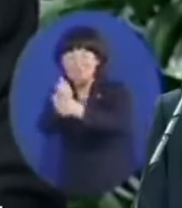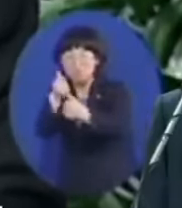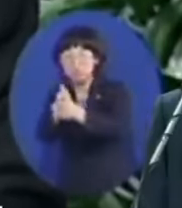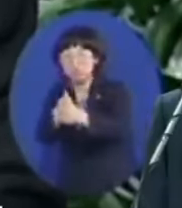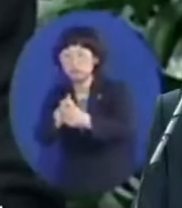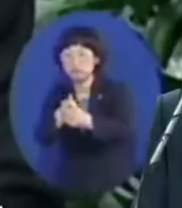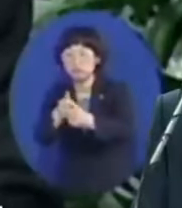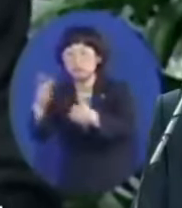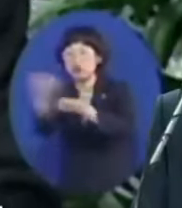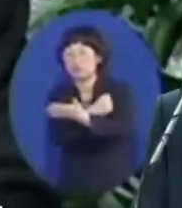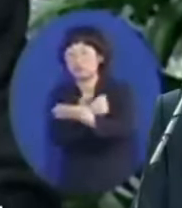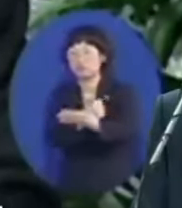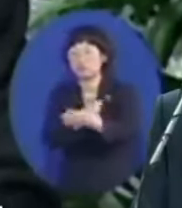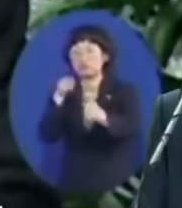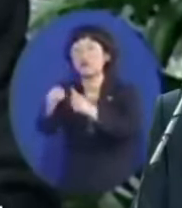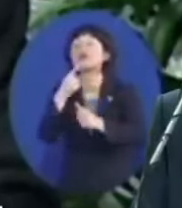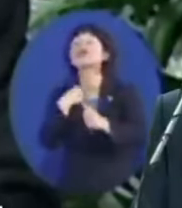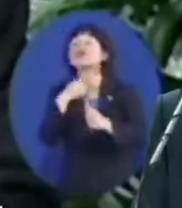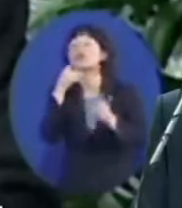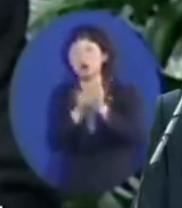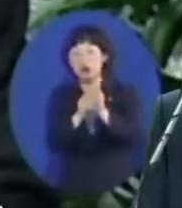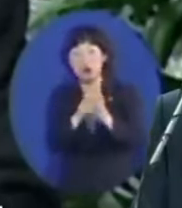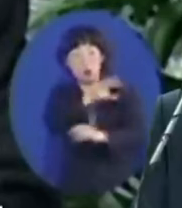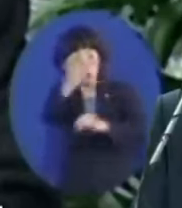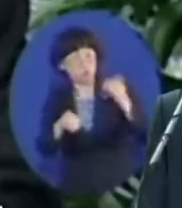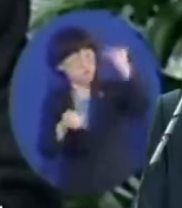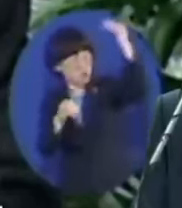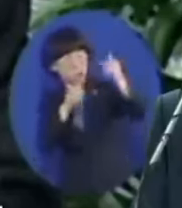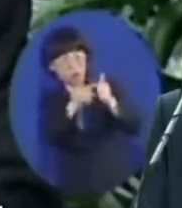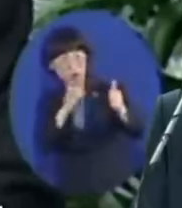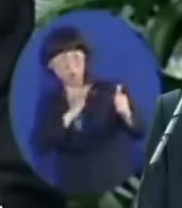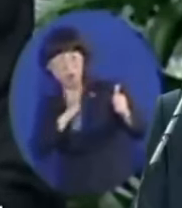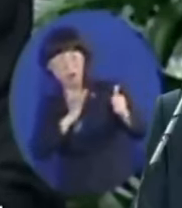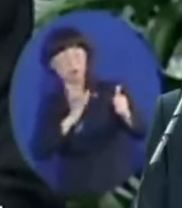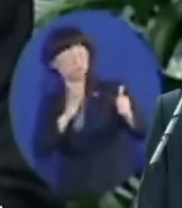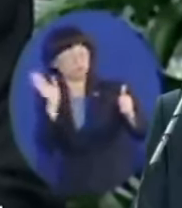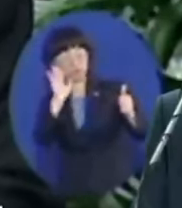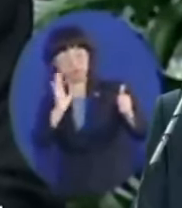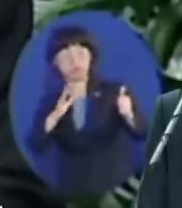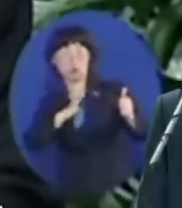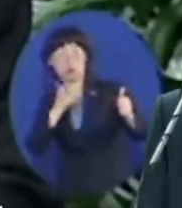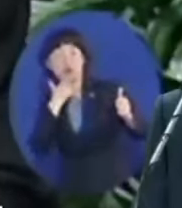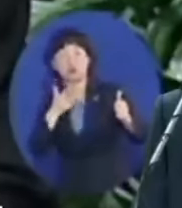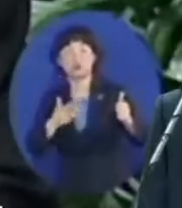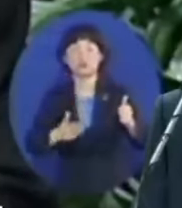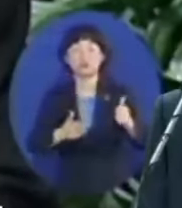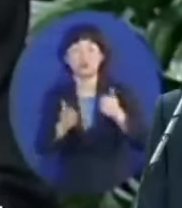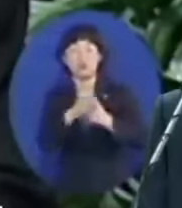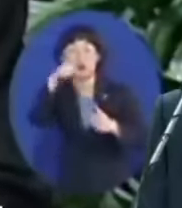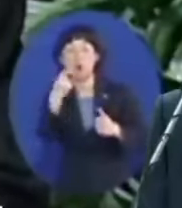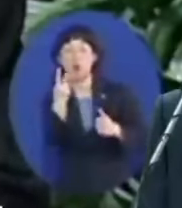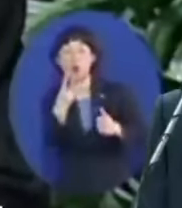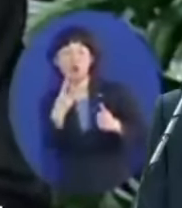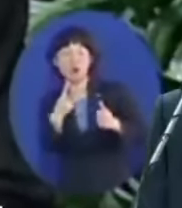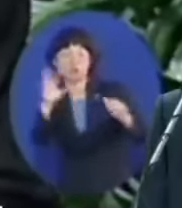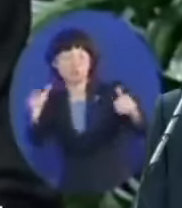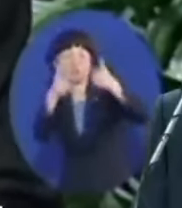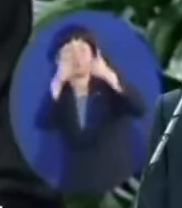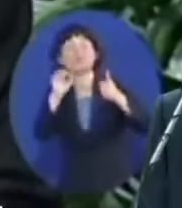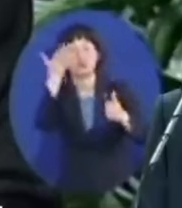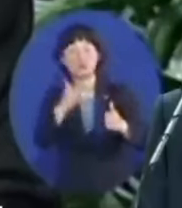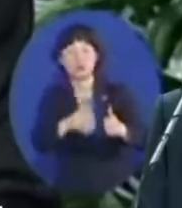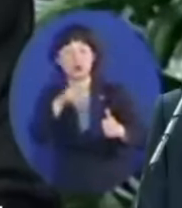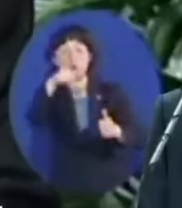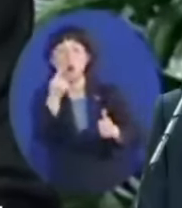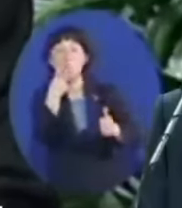죽이기도 했는데 저 할례 없는 이방인이 무엇 겁나냐? 겁이 없기 때문에 골리앗을 향해서 나가신 것입니다.